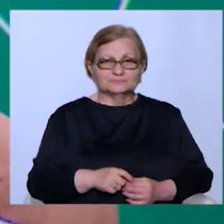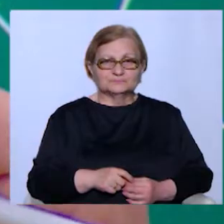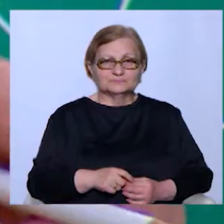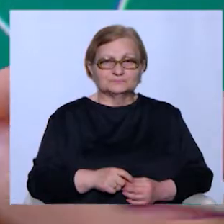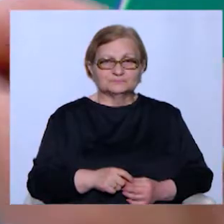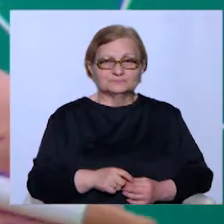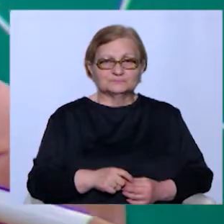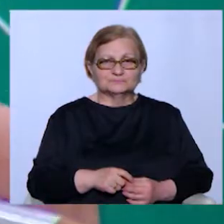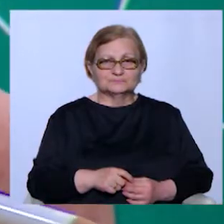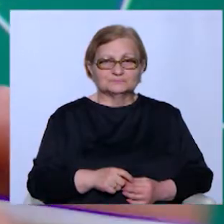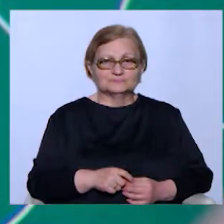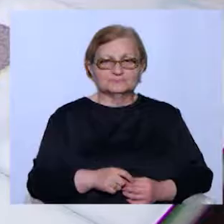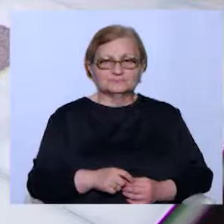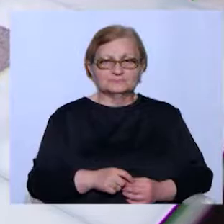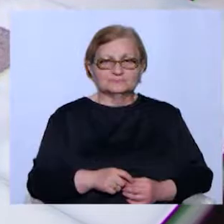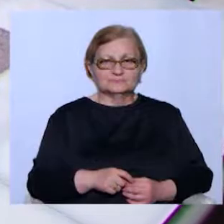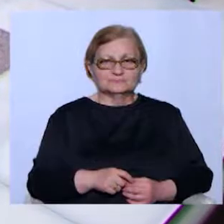ხაზები არ დაგვავიწყდეს?